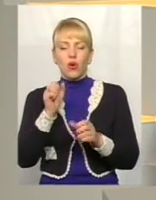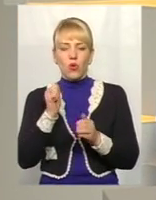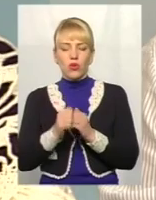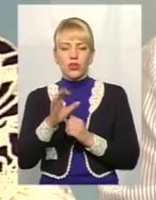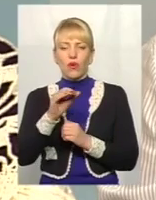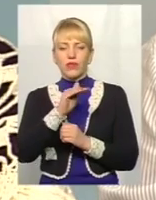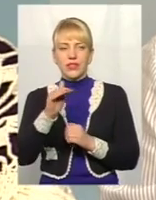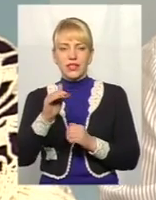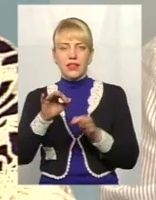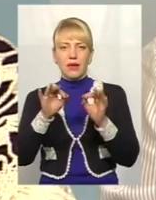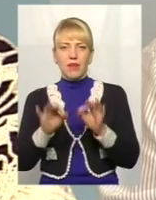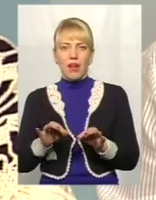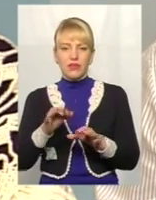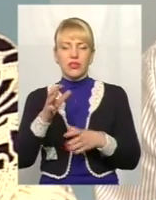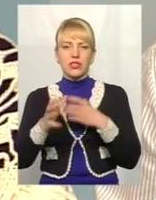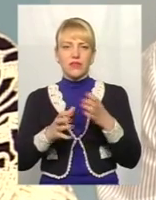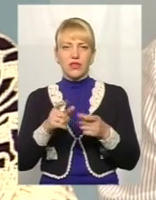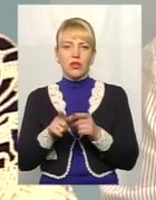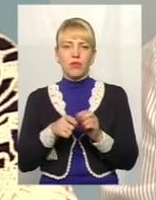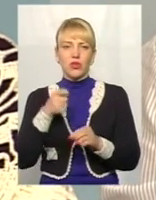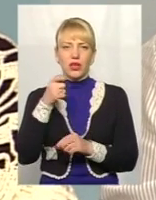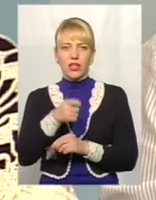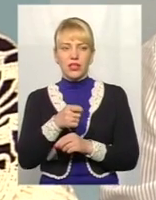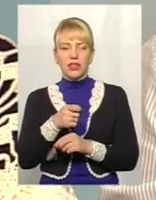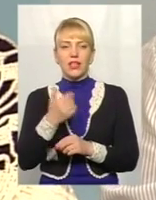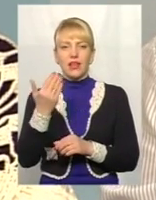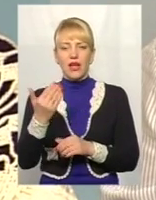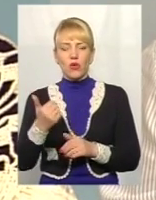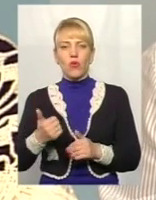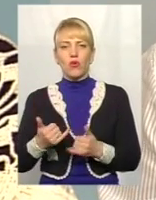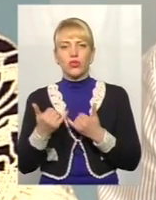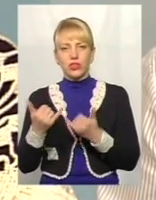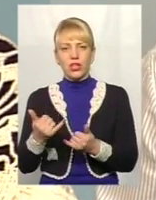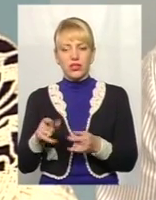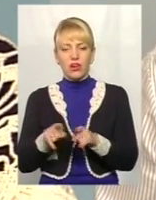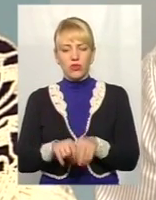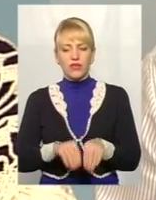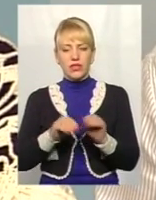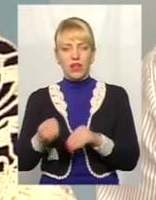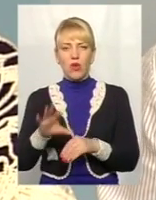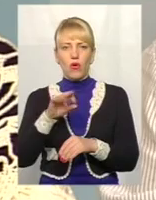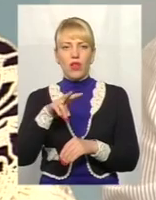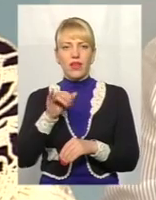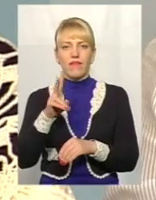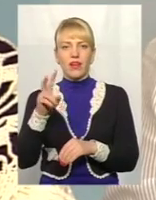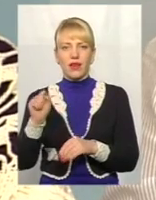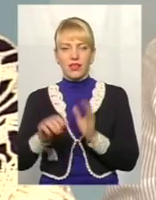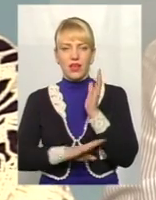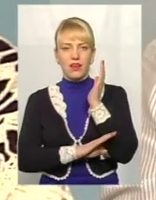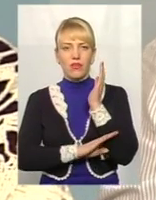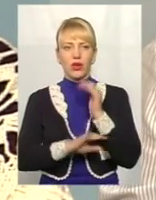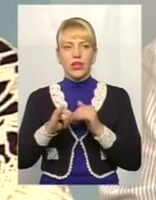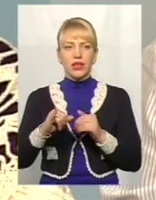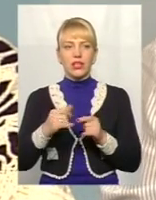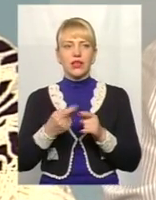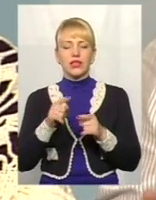народів світу також подається до Яд Вашему, на його честь також висаджується одне оливкове дерево. І, звісно, якраз